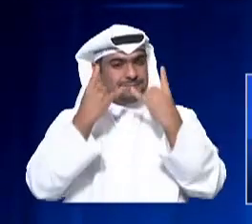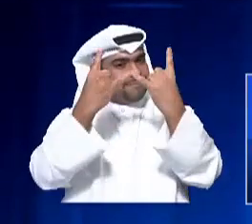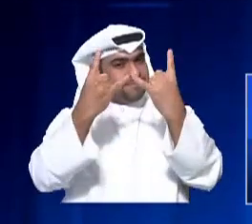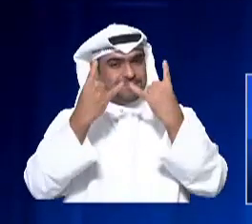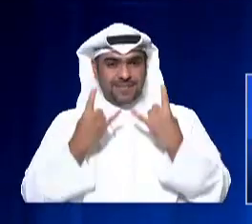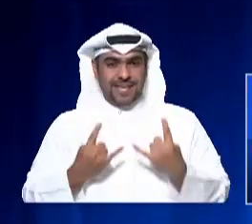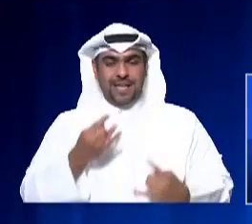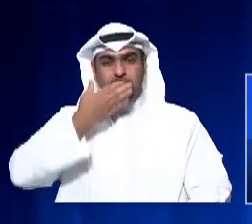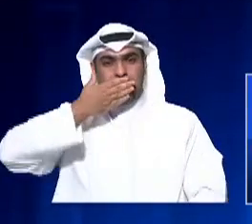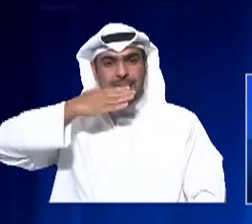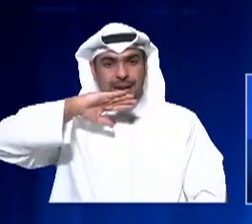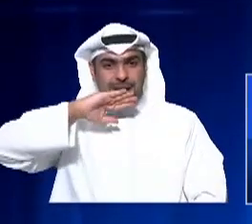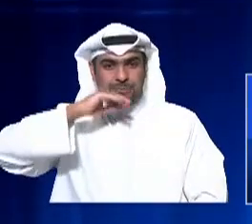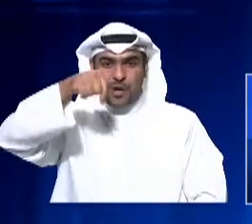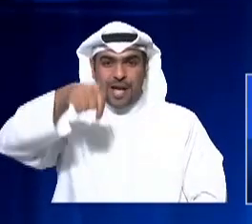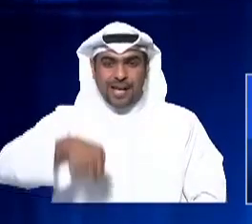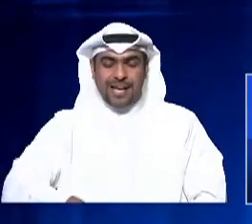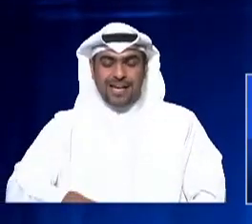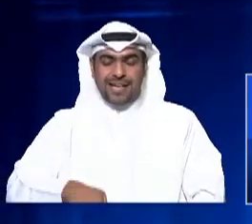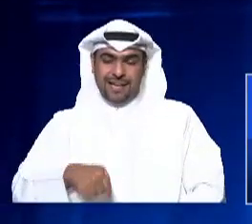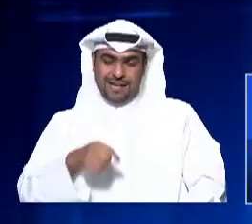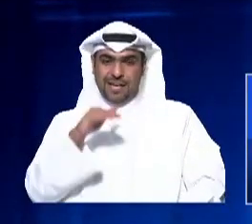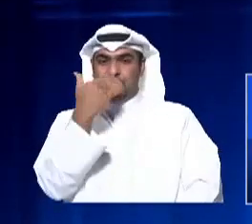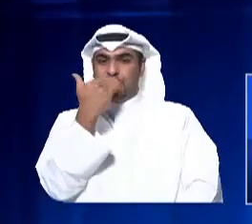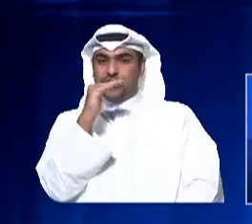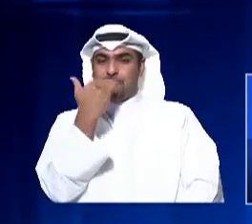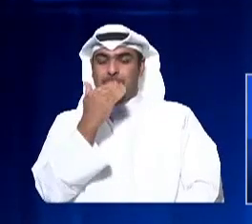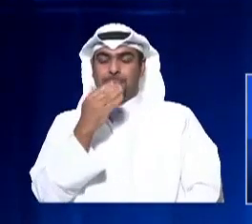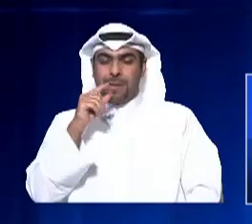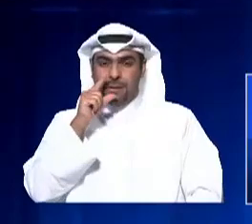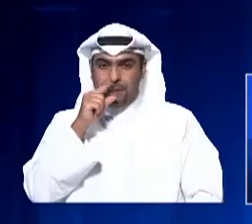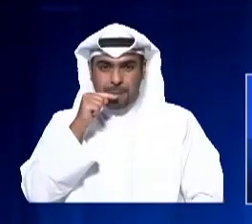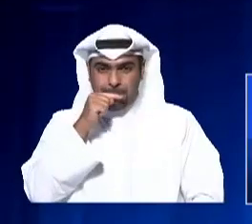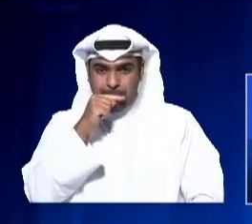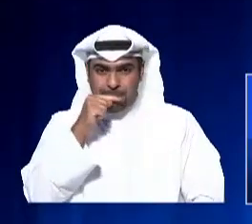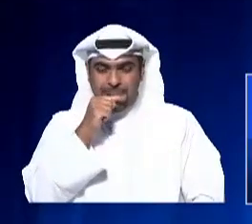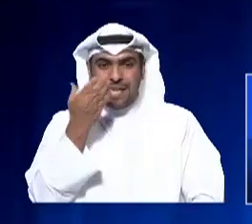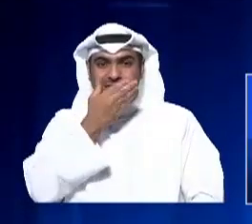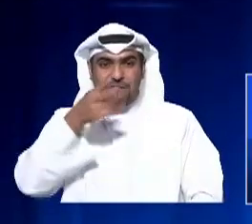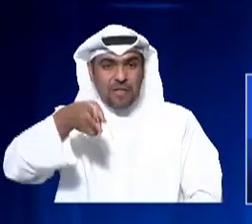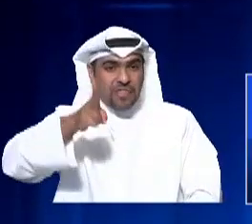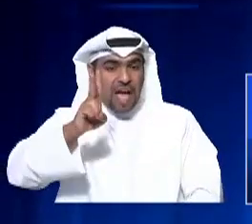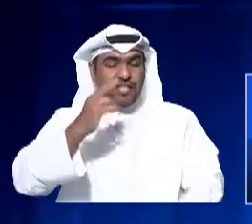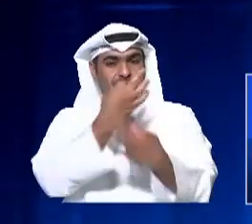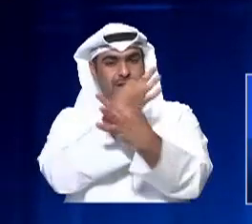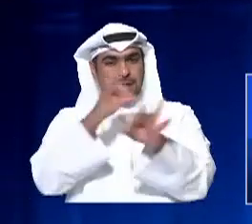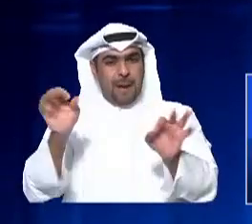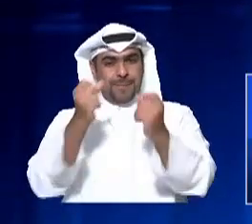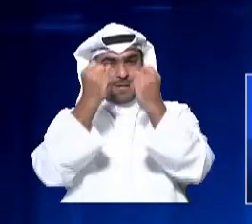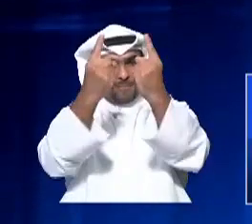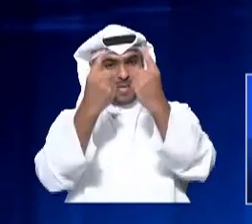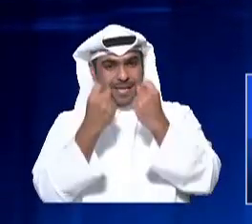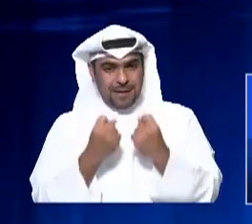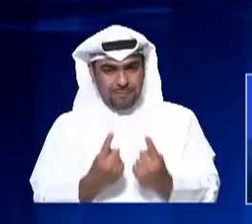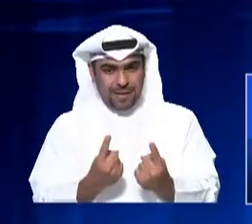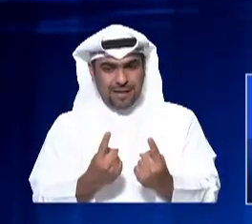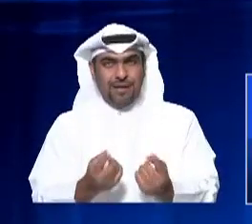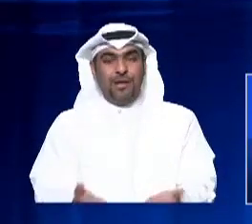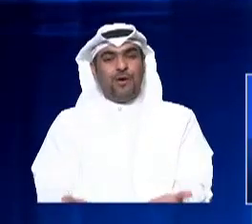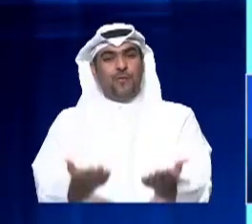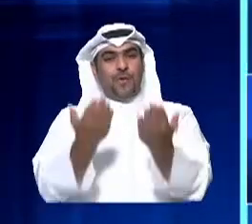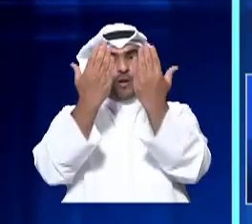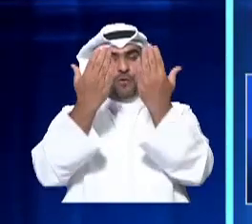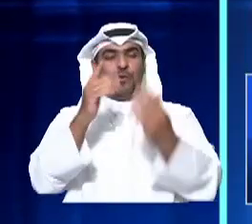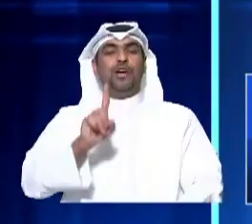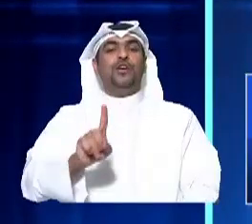الطلبة والطالبات من أداء الامتحانات بكل سهولة ويسر، راجيا سموه حفظه الله لأبنائه وبناته